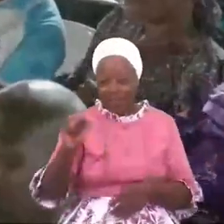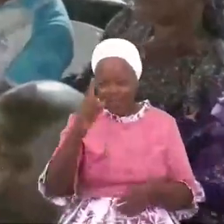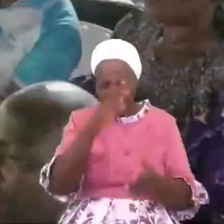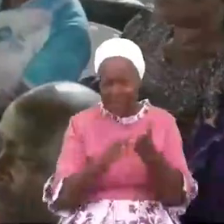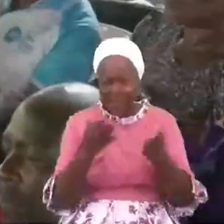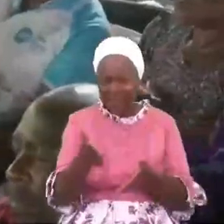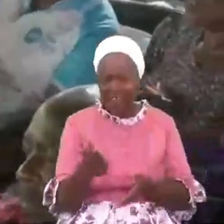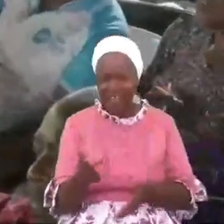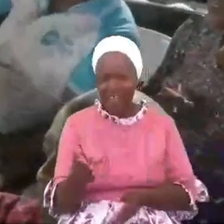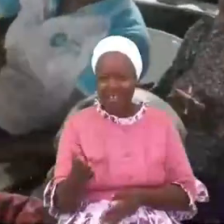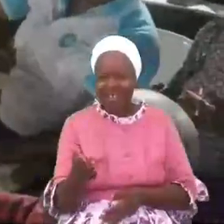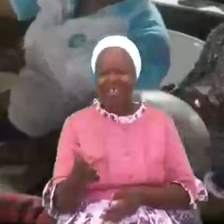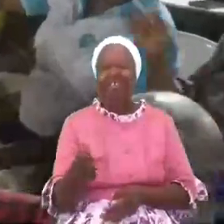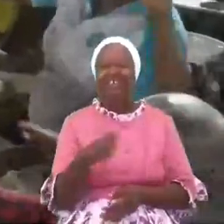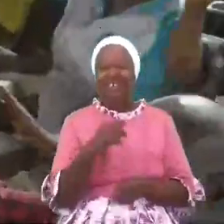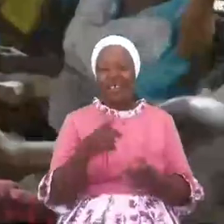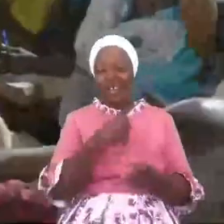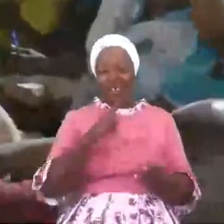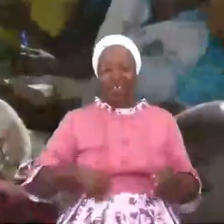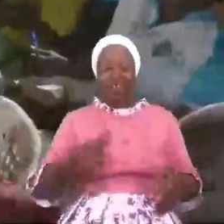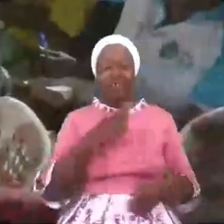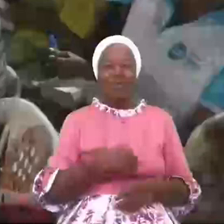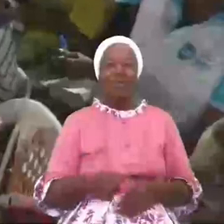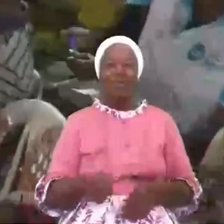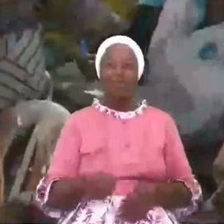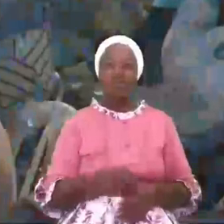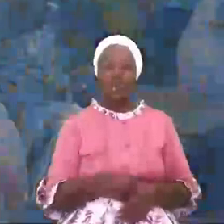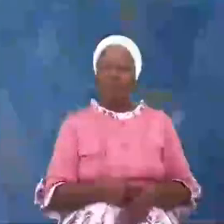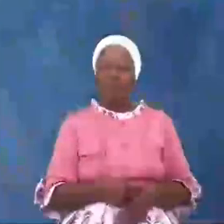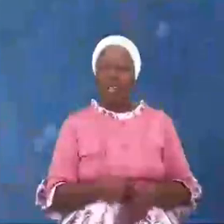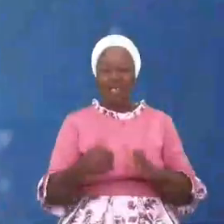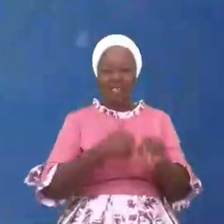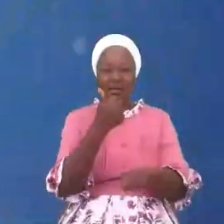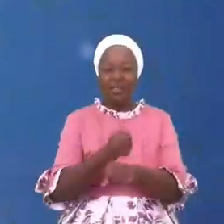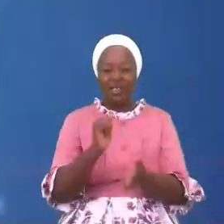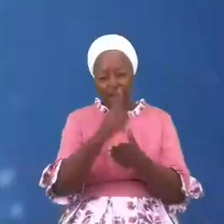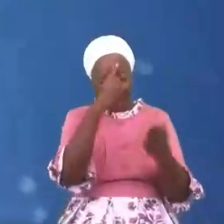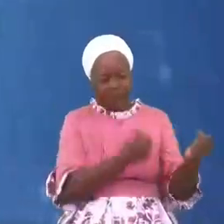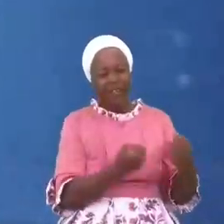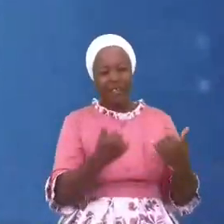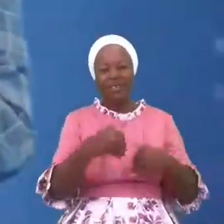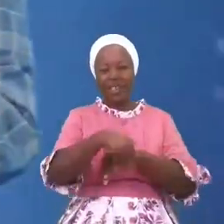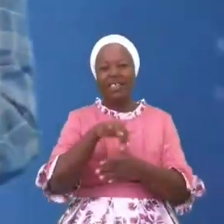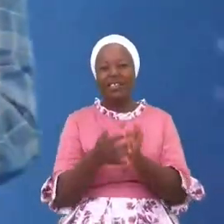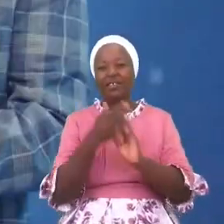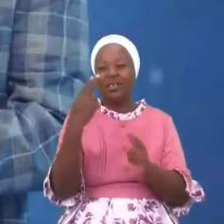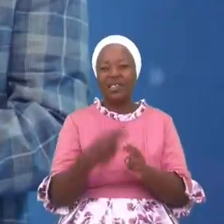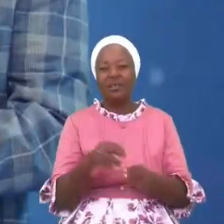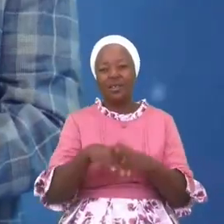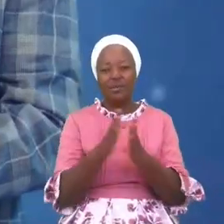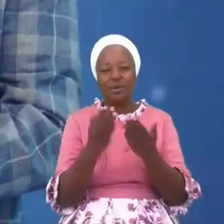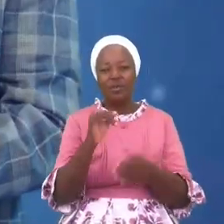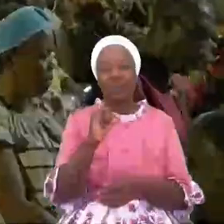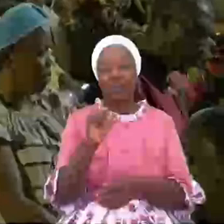là-bas? Et le Seigneur va honorer cette fois ce soir au nom de Jésus. Ésaïe chapitre